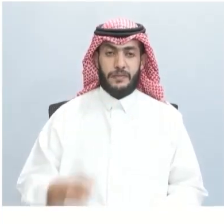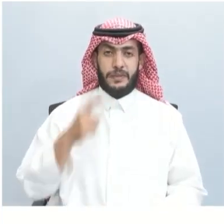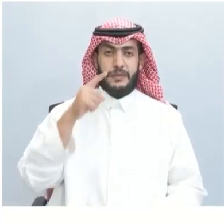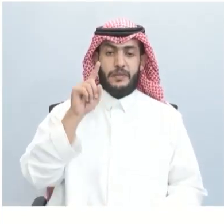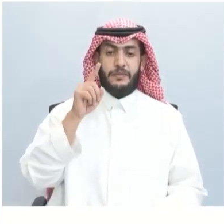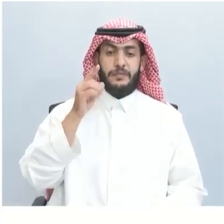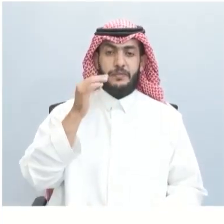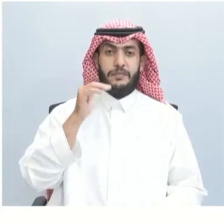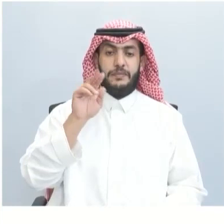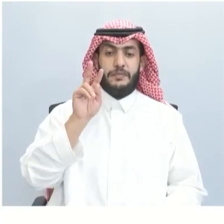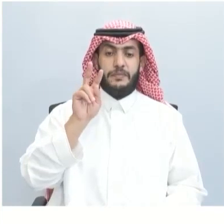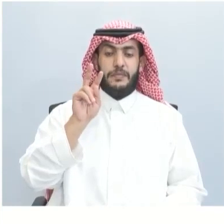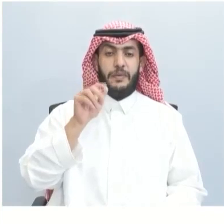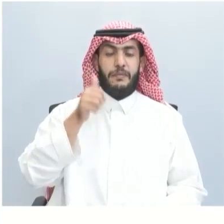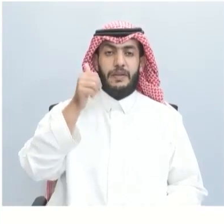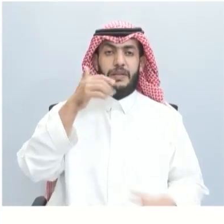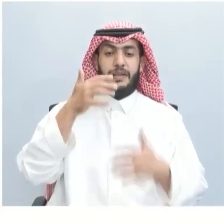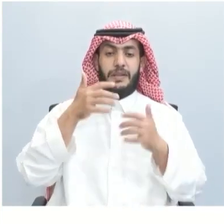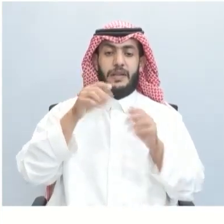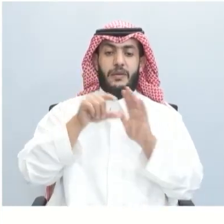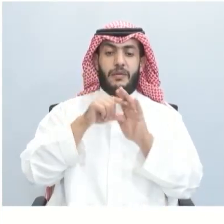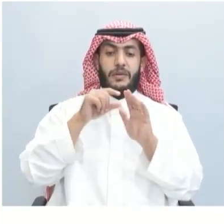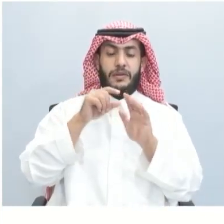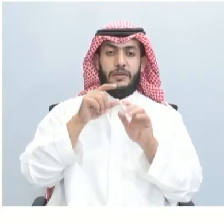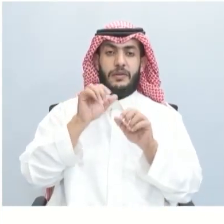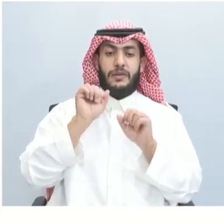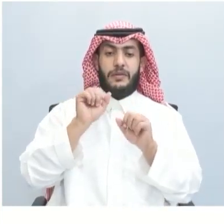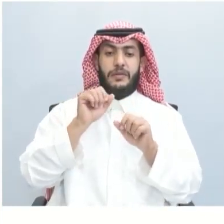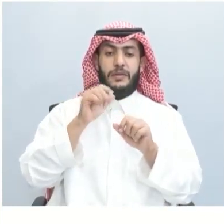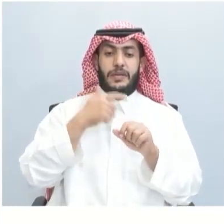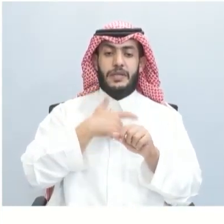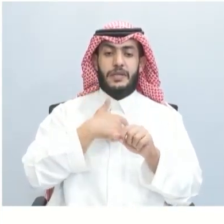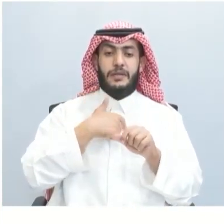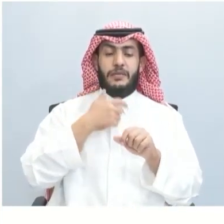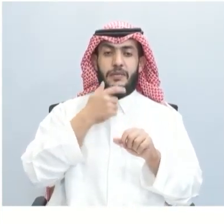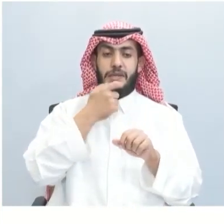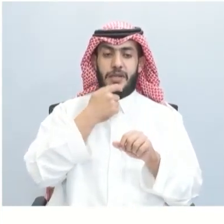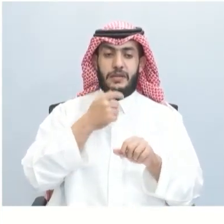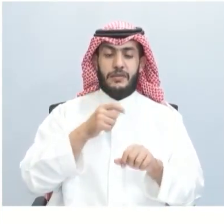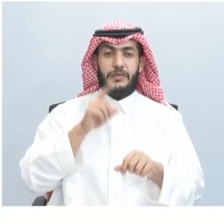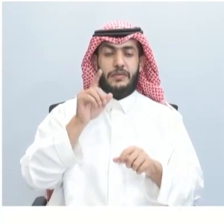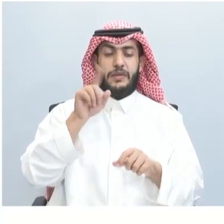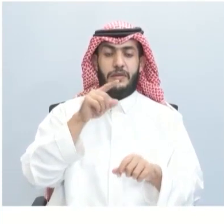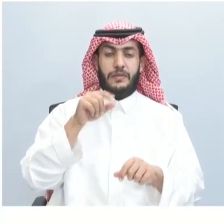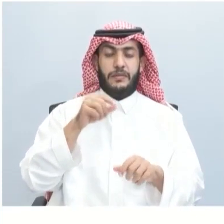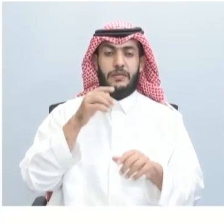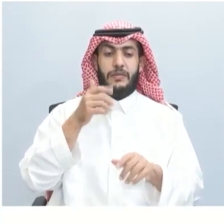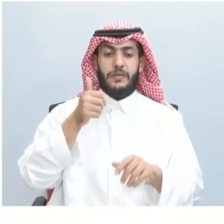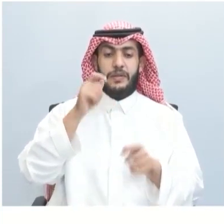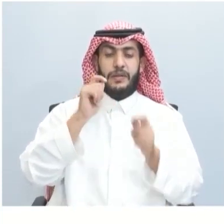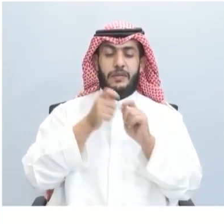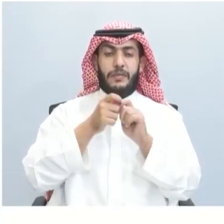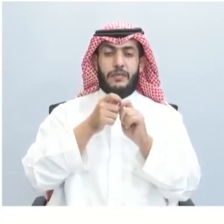صحيحه اين يتم تحسين العناوين الرئيسيه من خلال الوسم بودي الاجابه خاطئه يتم